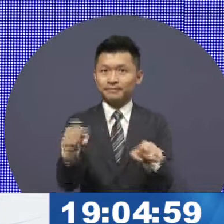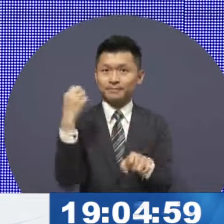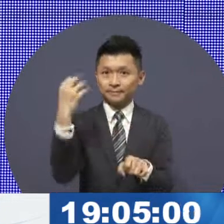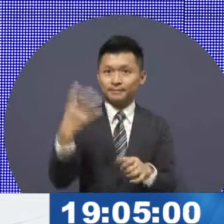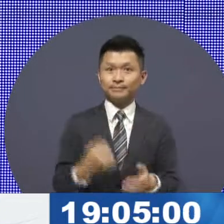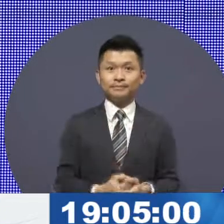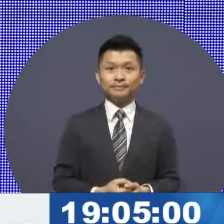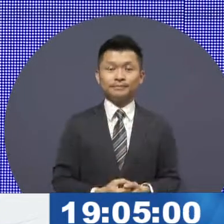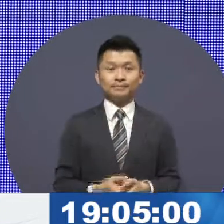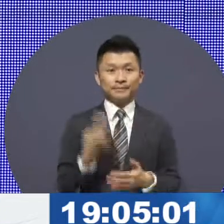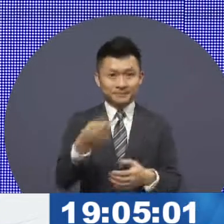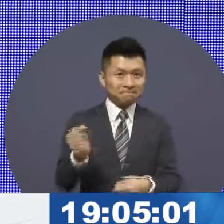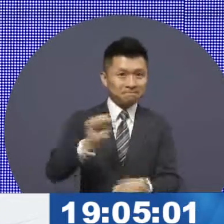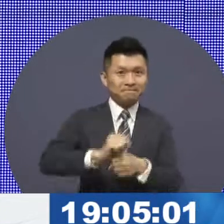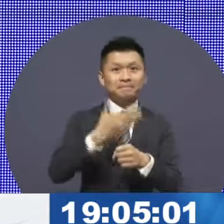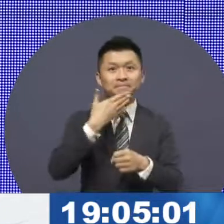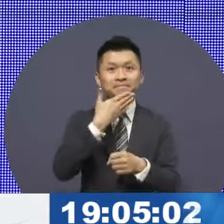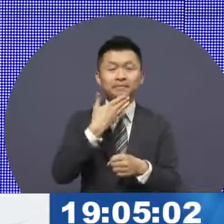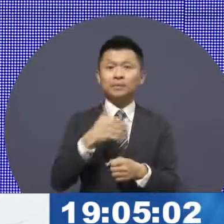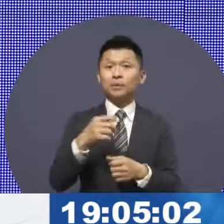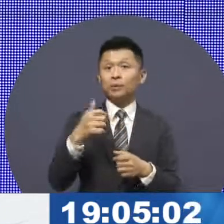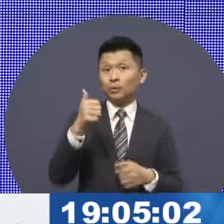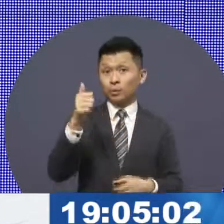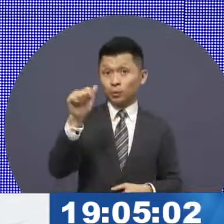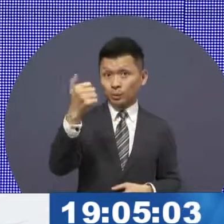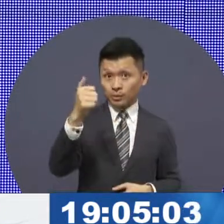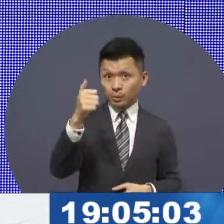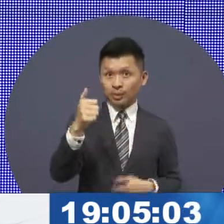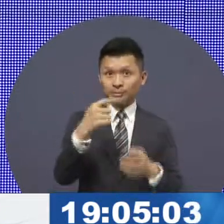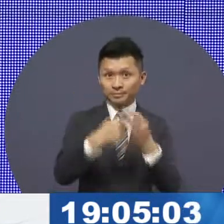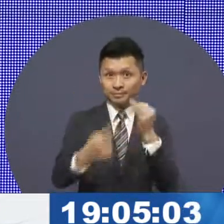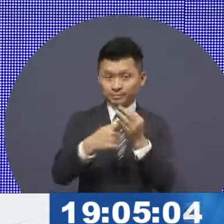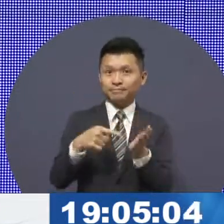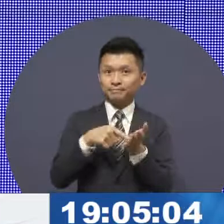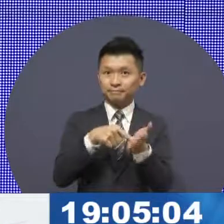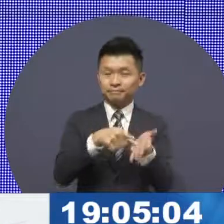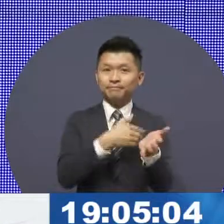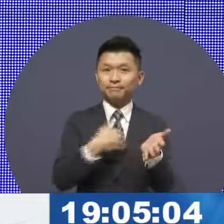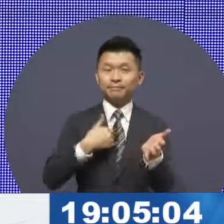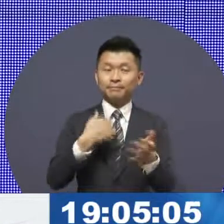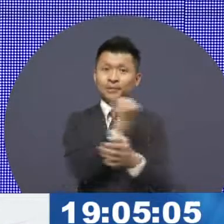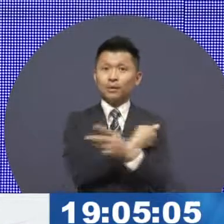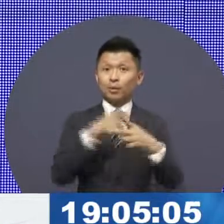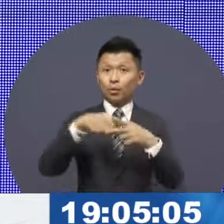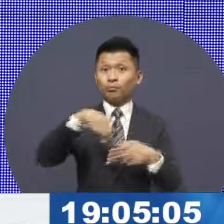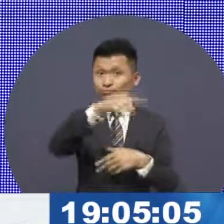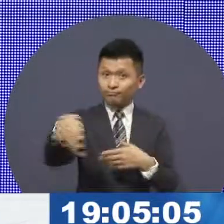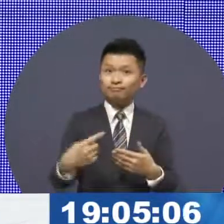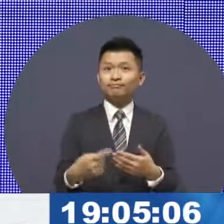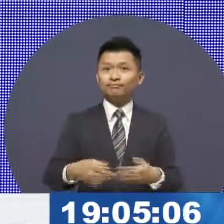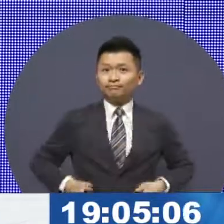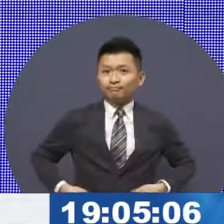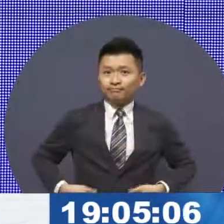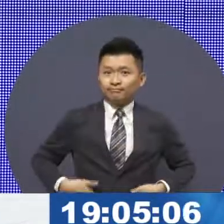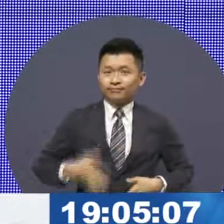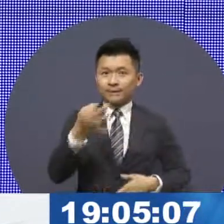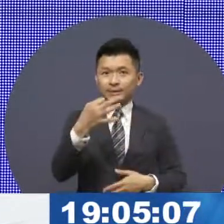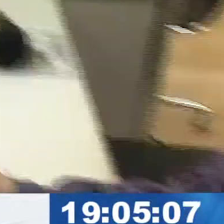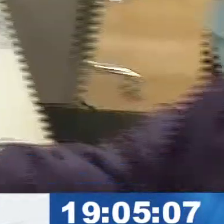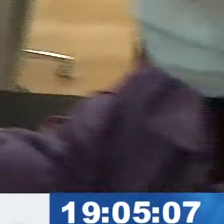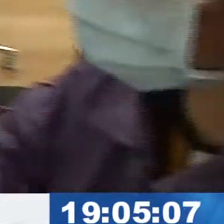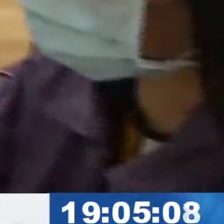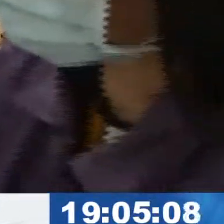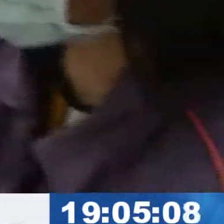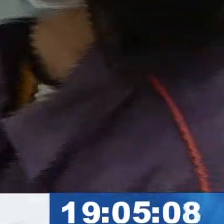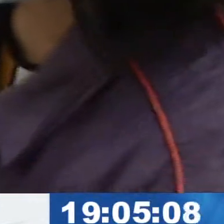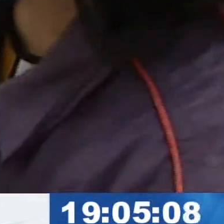继续加码50万个名额，供给劳工朋友来做紧急的周转之用。 针对